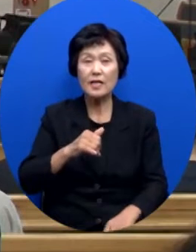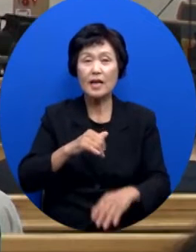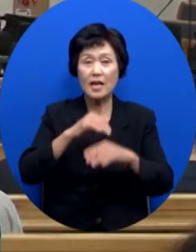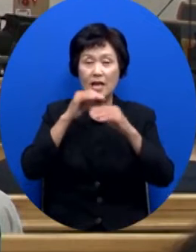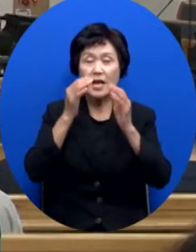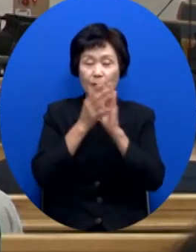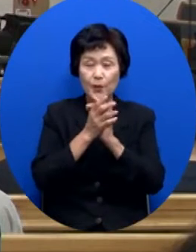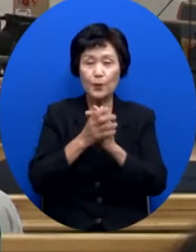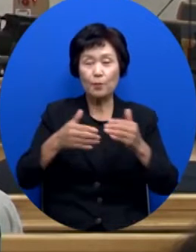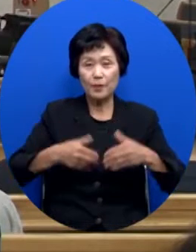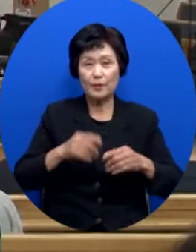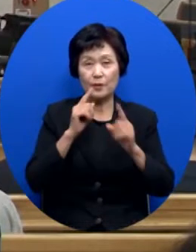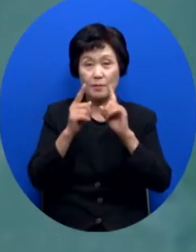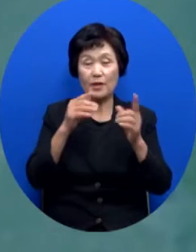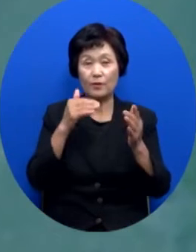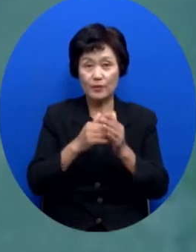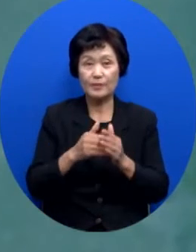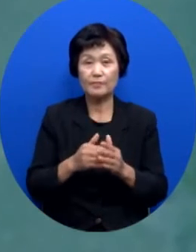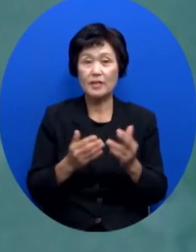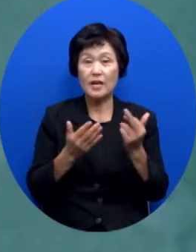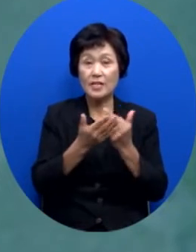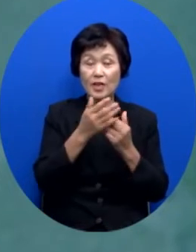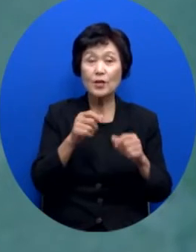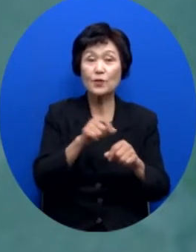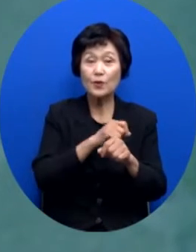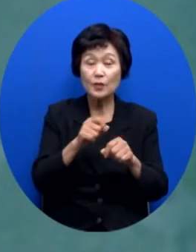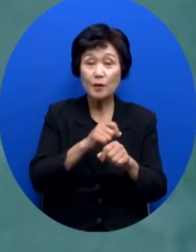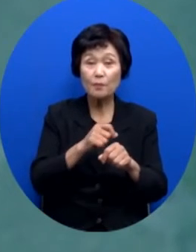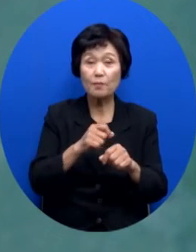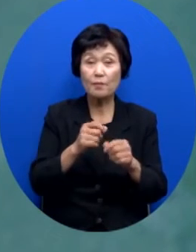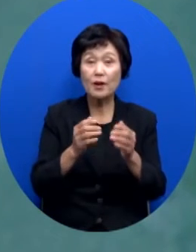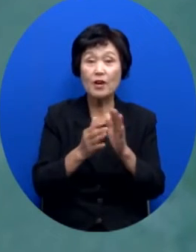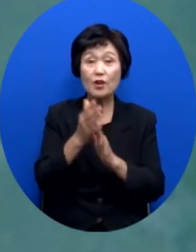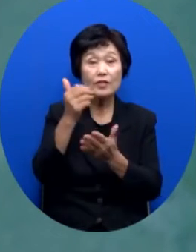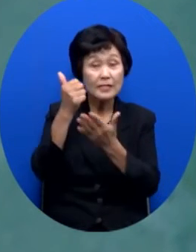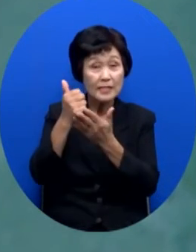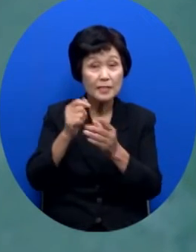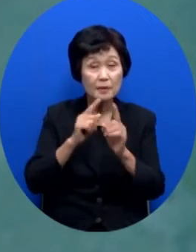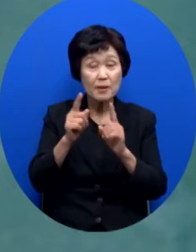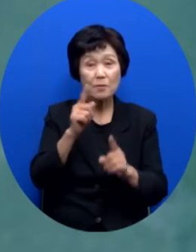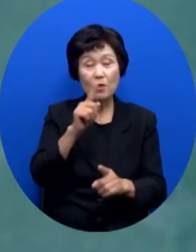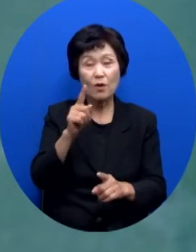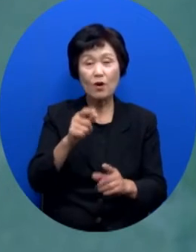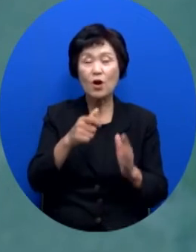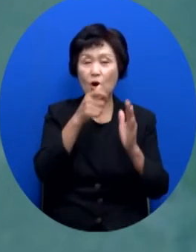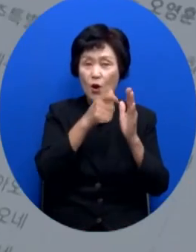강조했습니다. 제주특별자치도 오영훈 도지사는 제주도정을